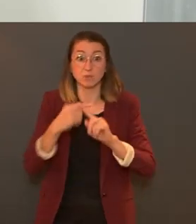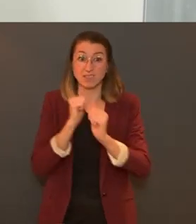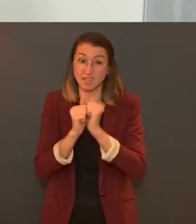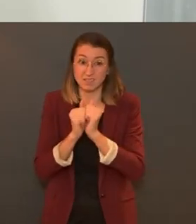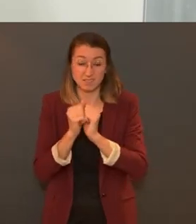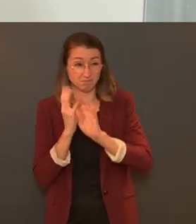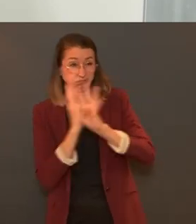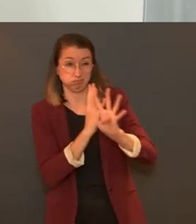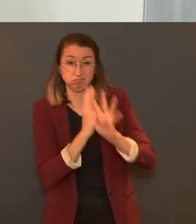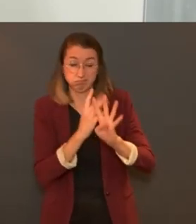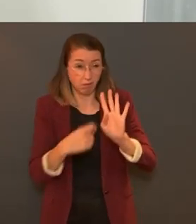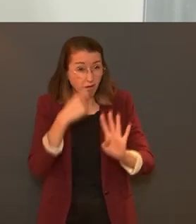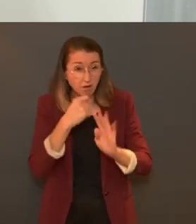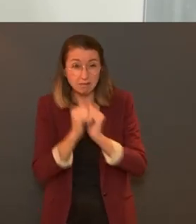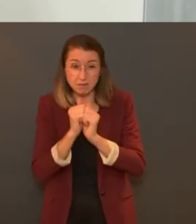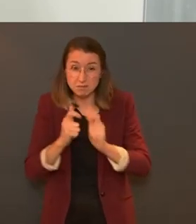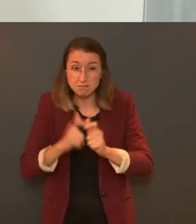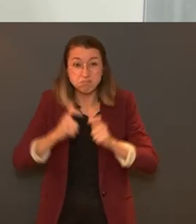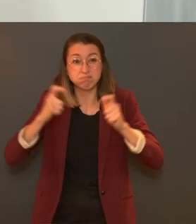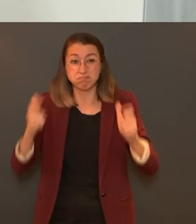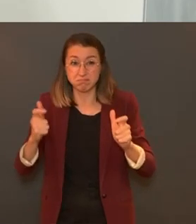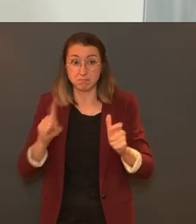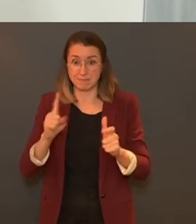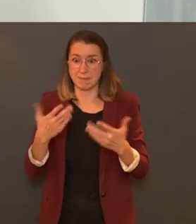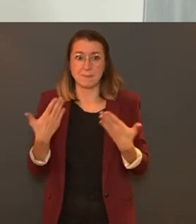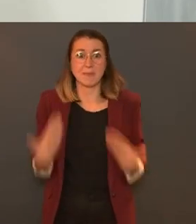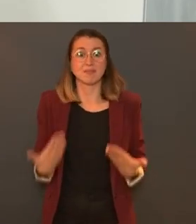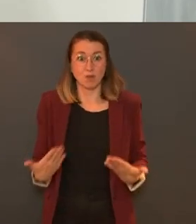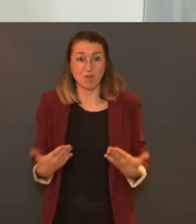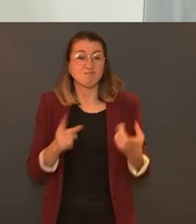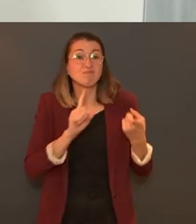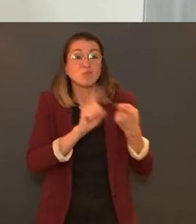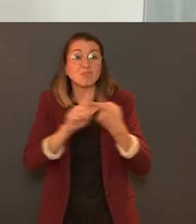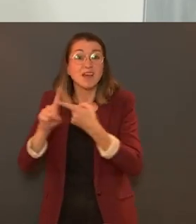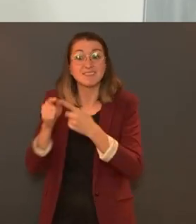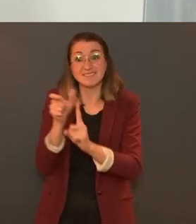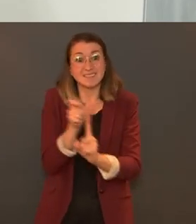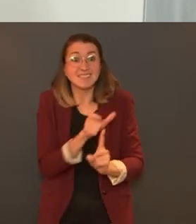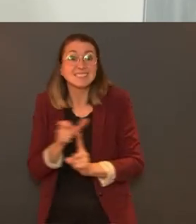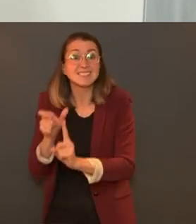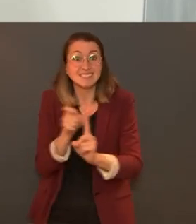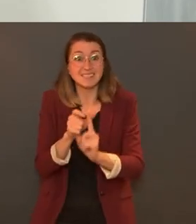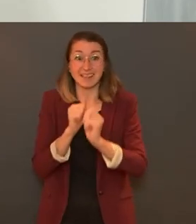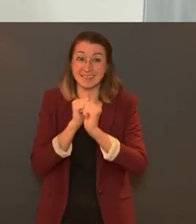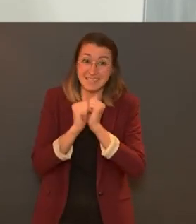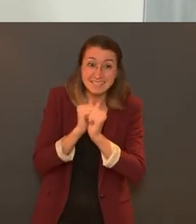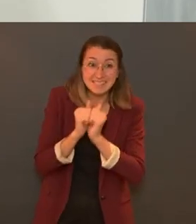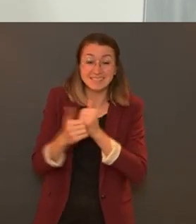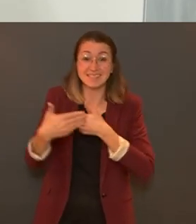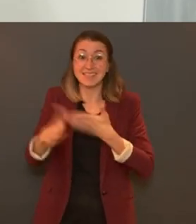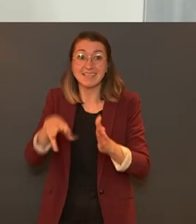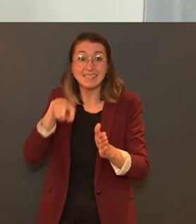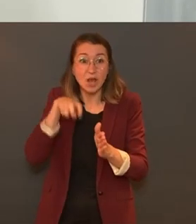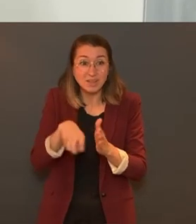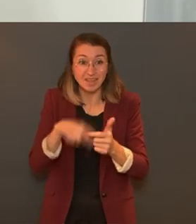qui entoure le dépistage et le suivi des contacts, testing, tracing et la quarantaine, est un pilier fondamental de notre gestion de